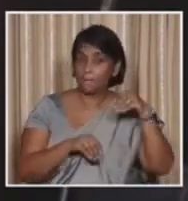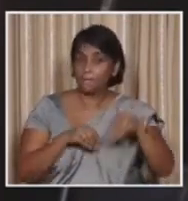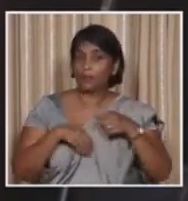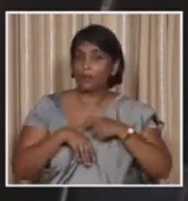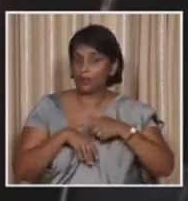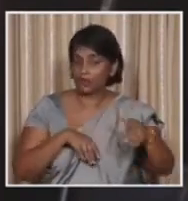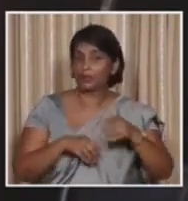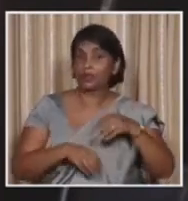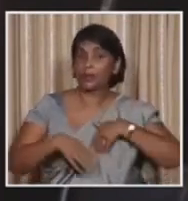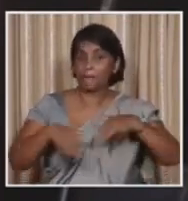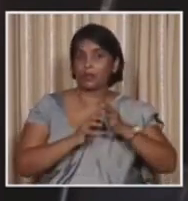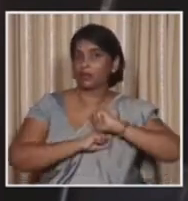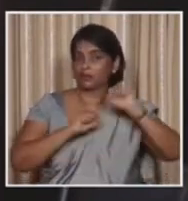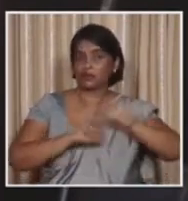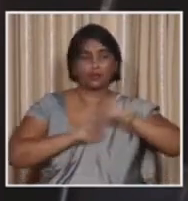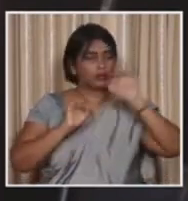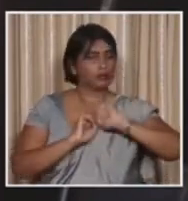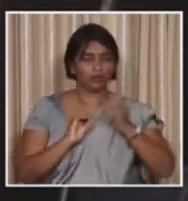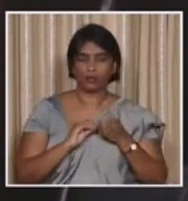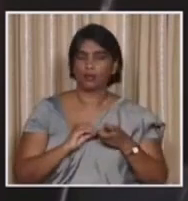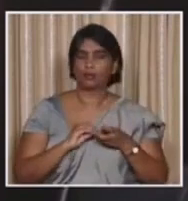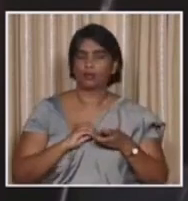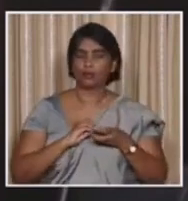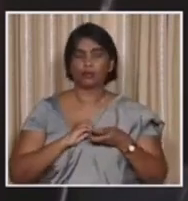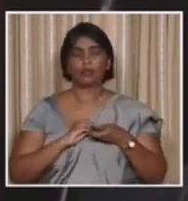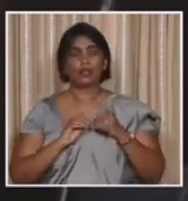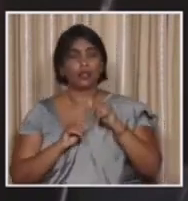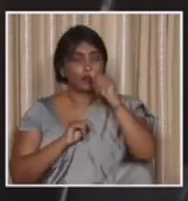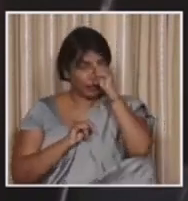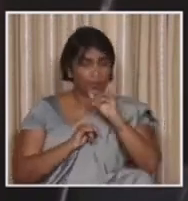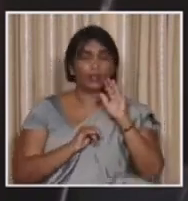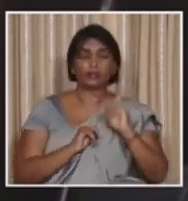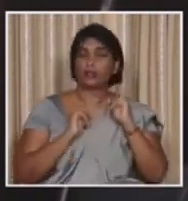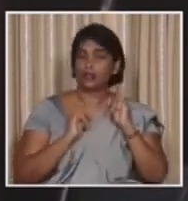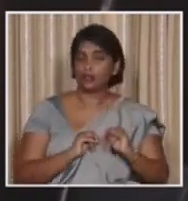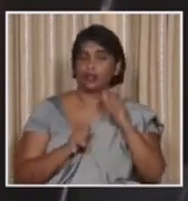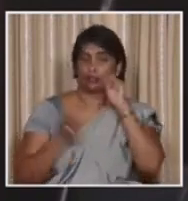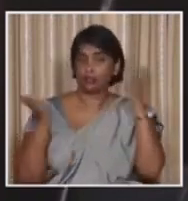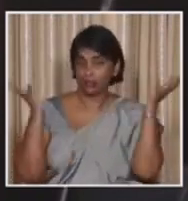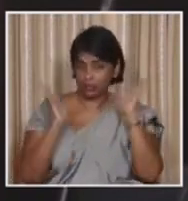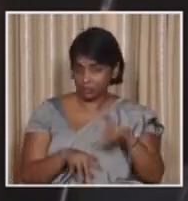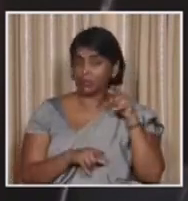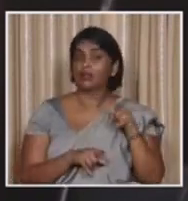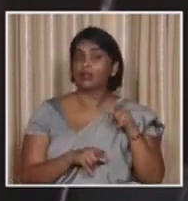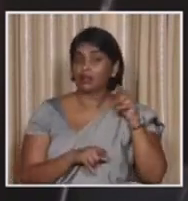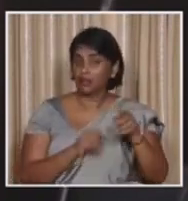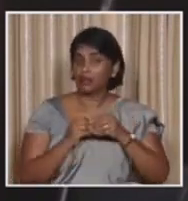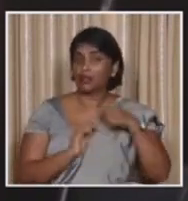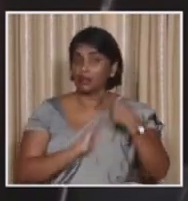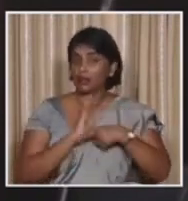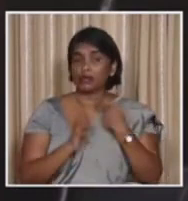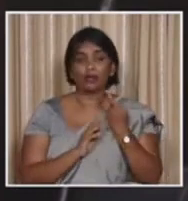සමයේ පෙළපාලියන්න බෑ, උද්ඝෝෂණ කරන්න බෑ. එතකොට නීති විරෝධී අයුතු ජනරාශියක් සිද්ධ වෙනවනම් ඒ හරහා